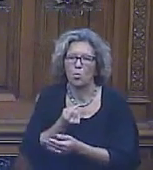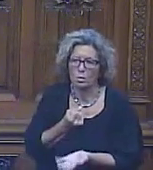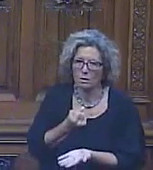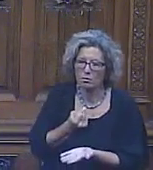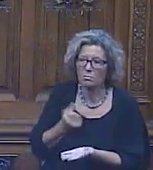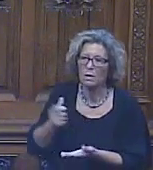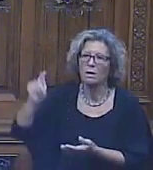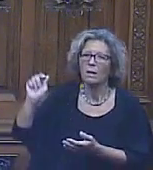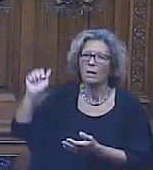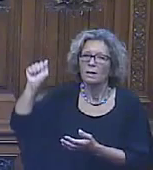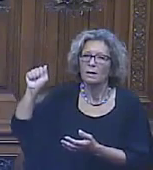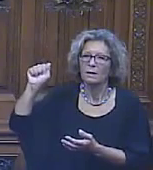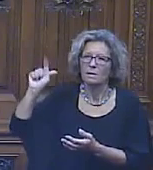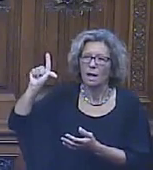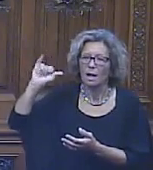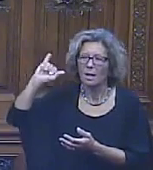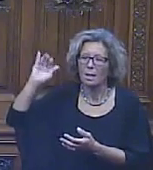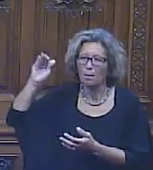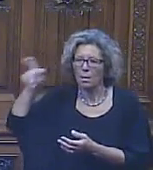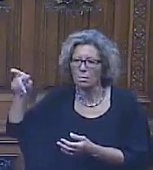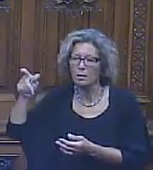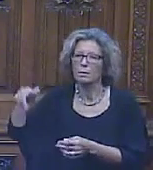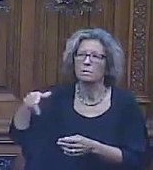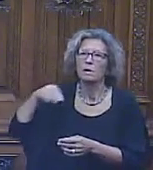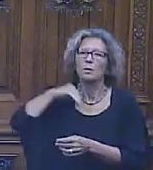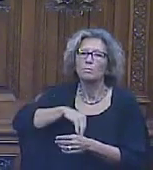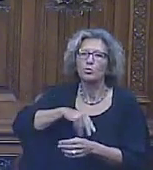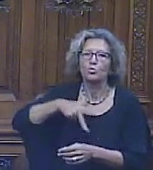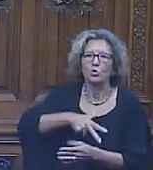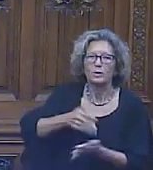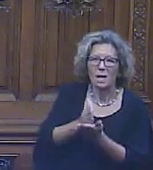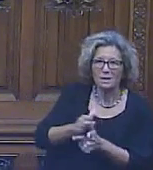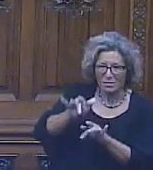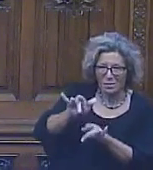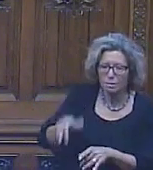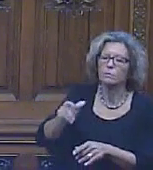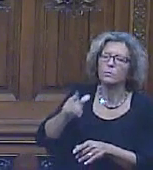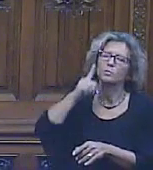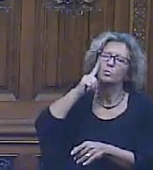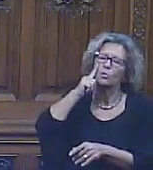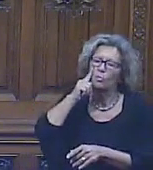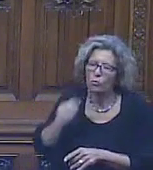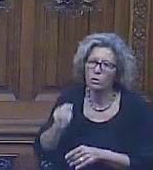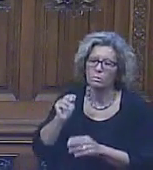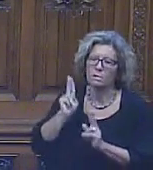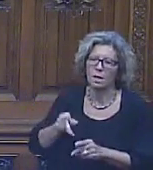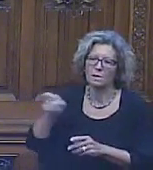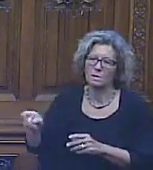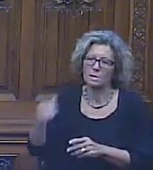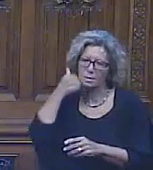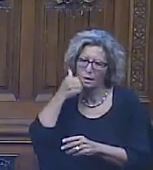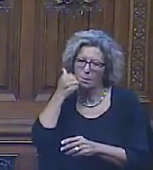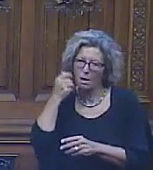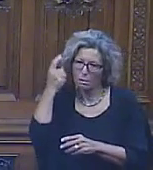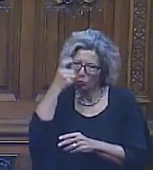wurde. Richtigerweise war dort der psychosoziale Dienst der Stadt Wien und konnte sich sofort um diesen Mann